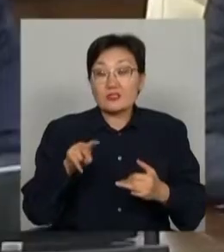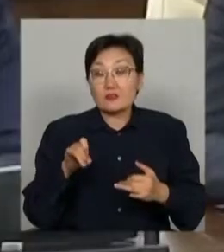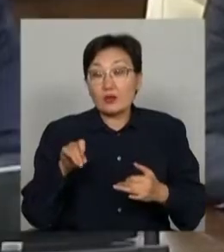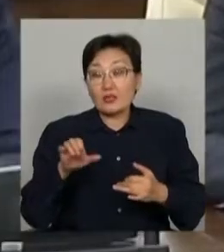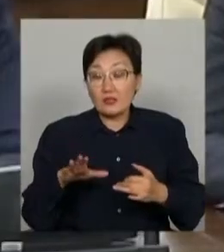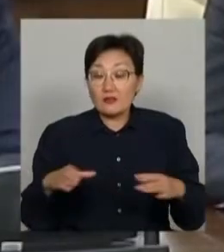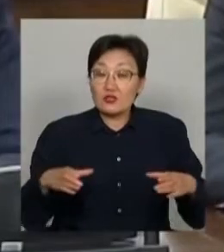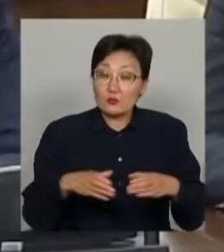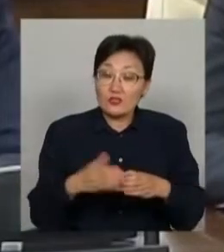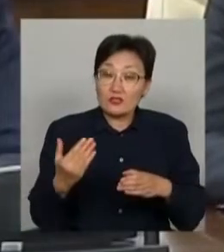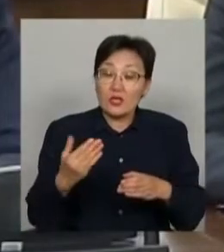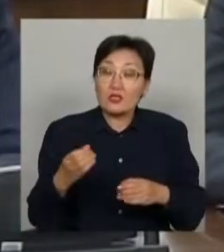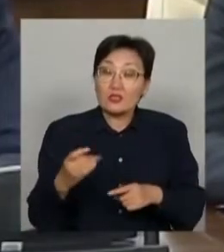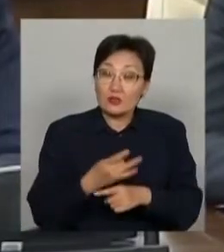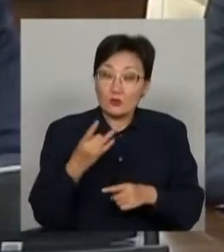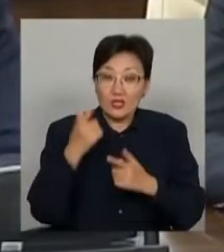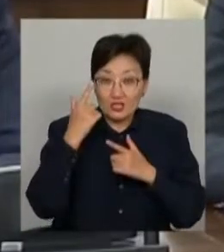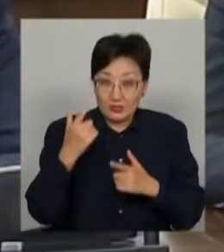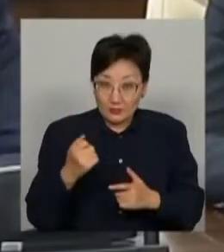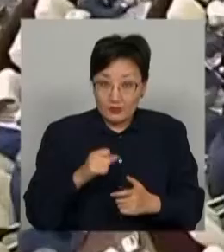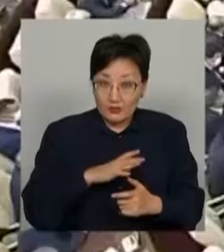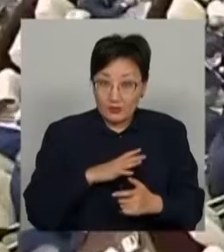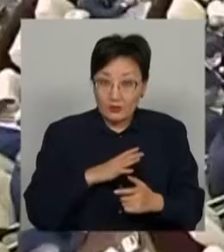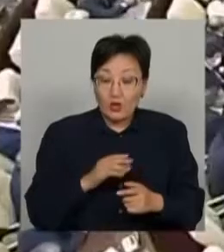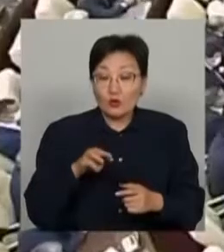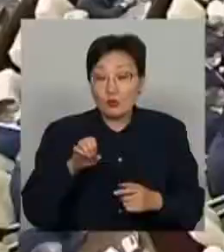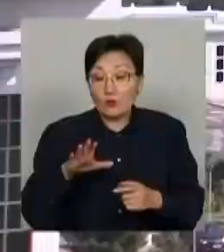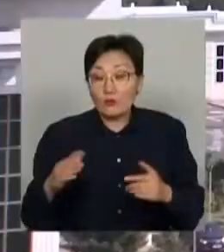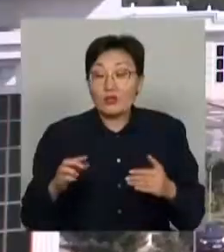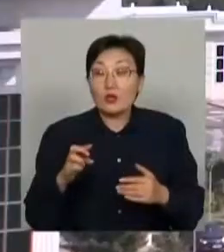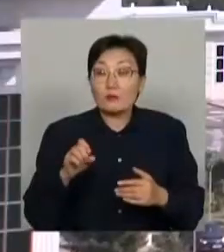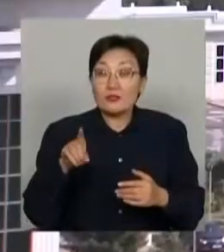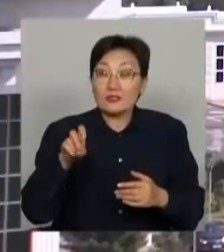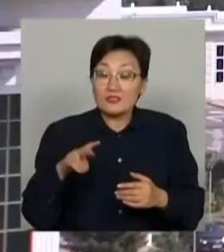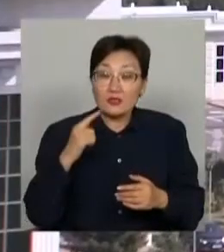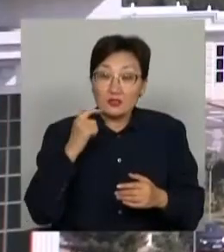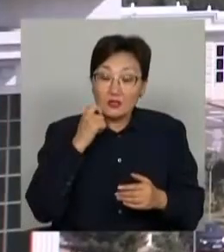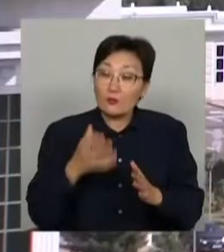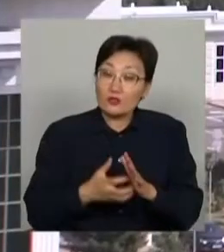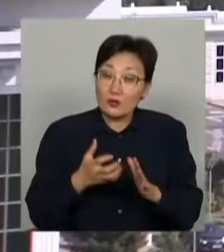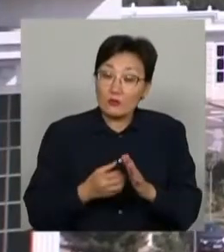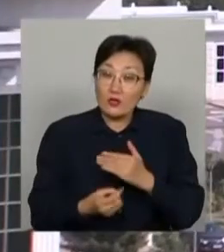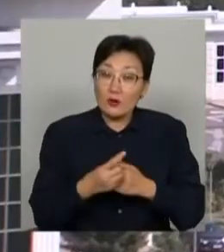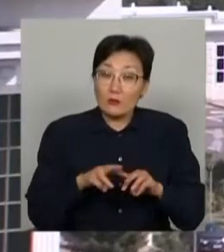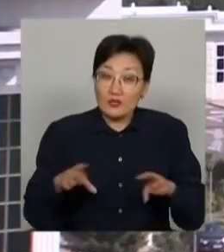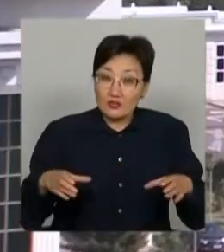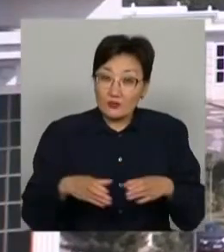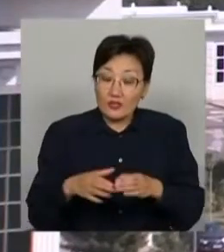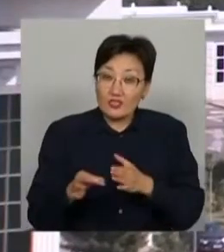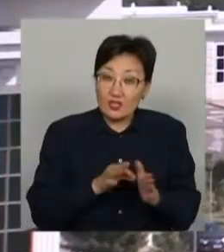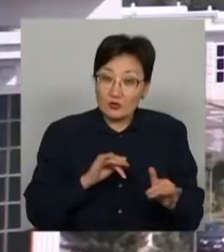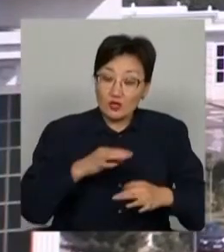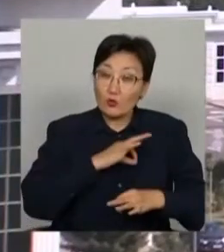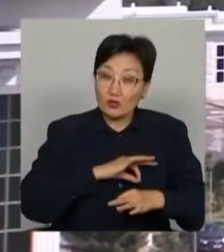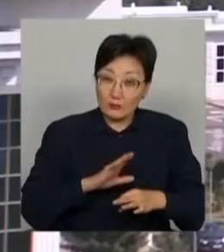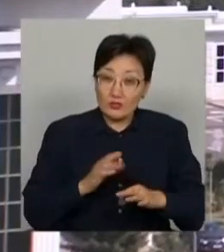Смайловтың командасына тағы да ескерту жасады. Тоқаев жанармай мен қан тапшылығы туындағанда үкімет дереу шара қолданбады